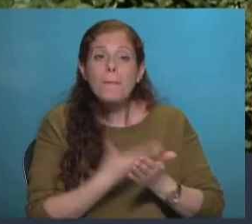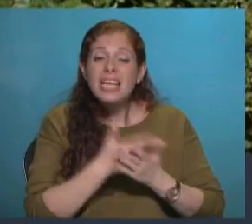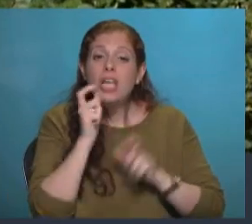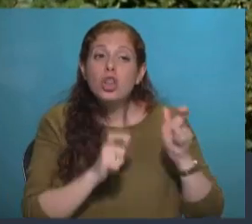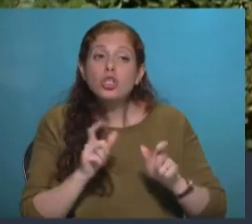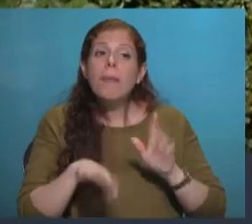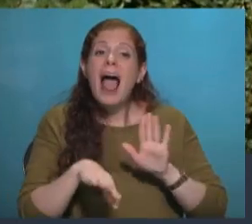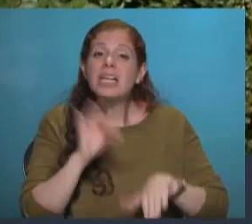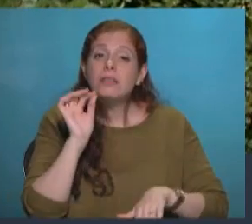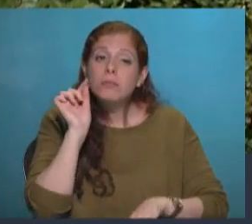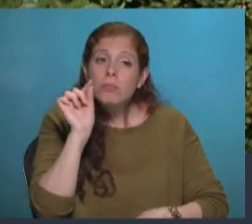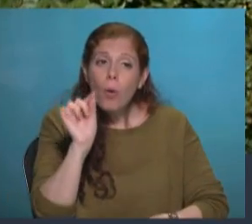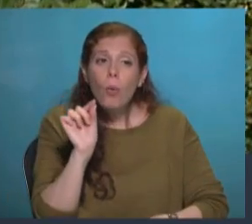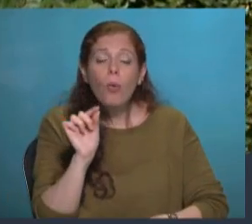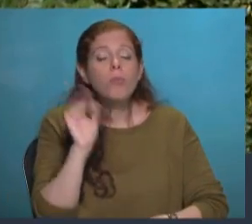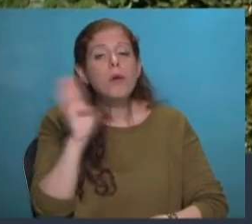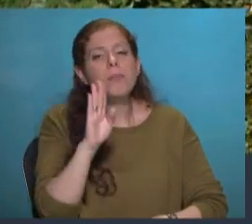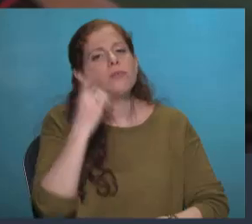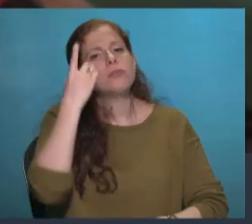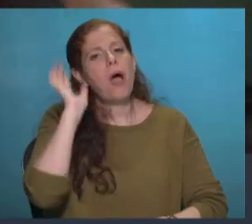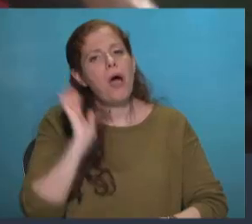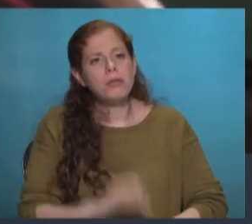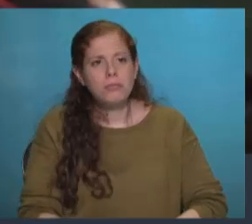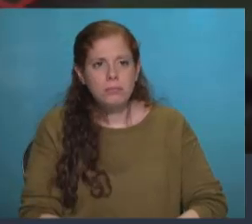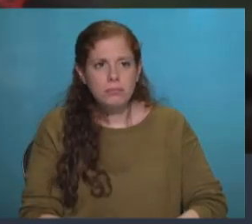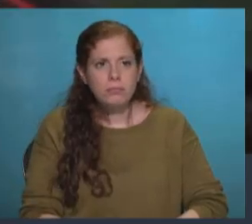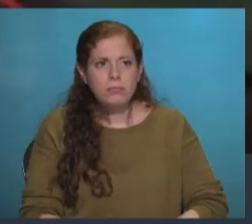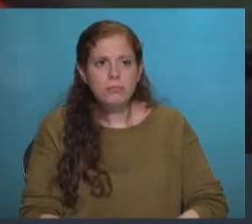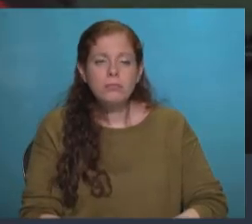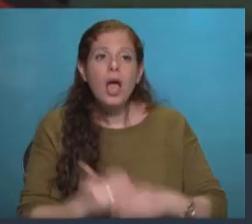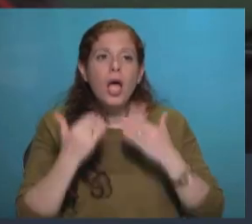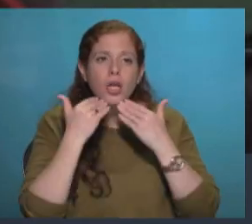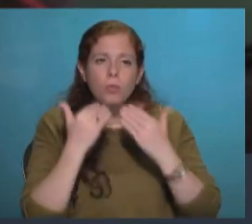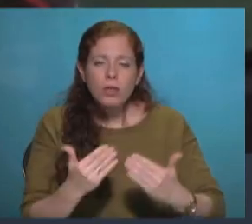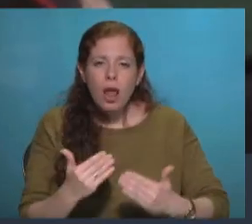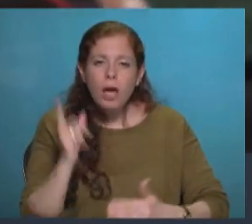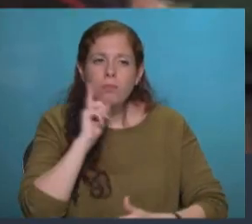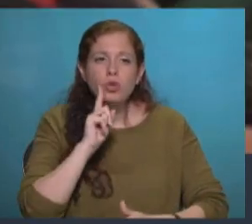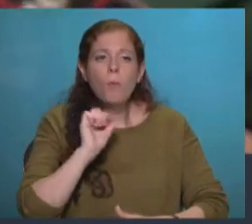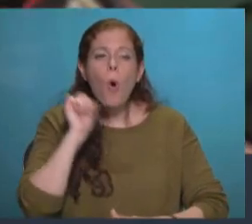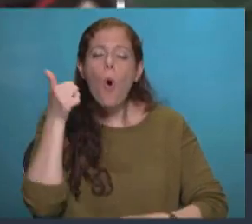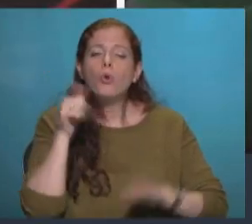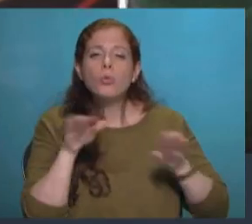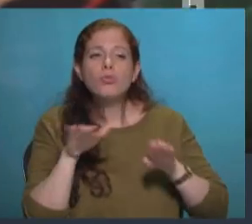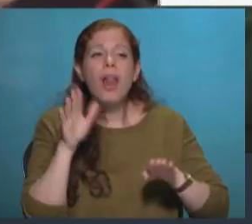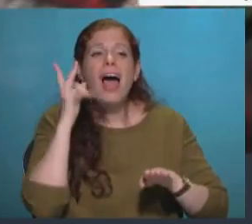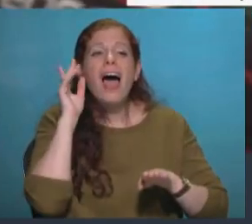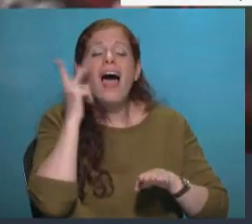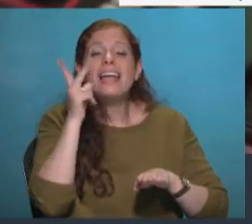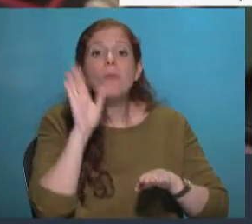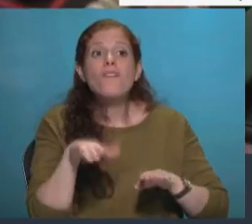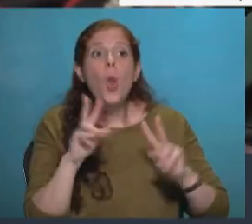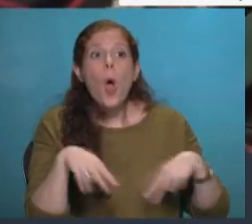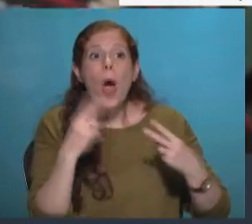לאנשים להצביע לו, וביבי זה מספר אחד. אני מודה לכם בשם ראש הממשלה, ראיתם, הוא אפילו לא יכול לדבר